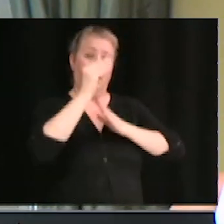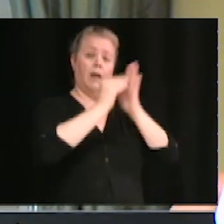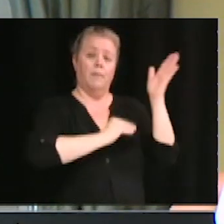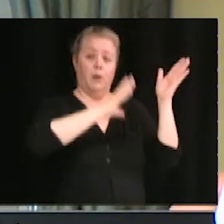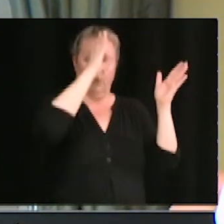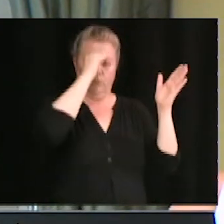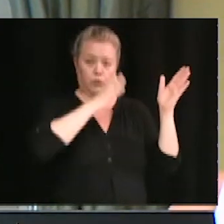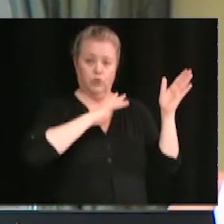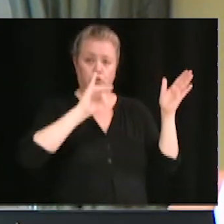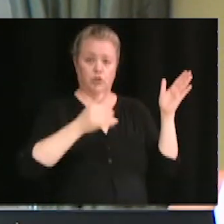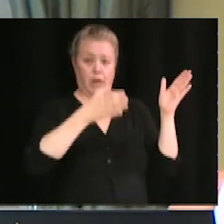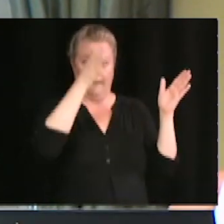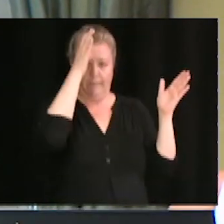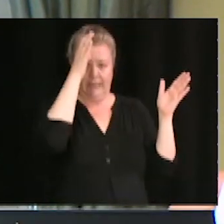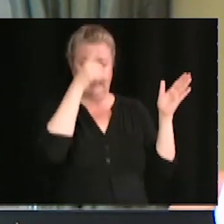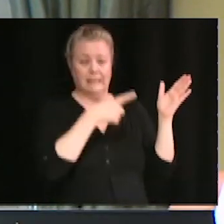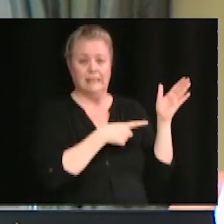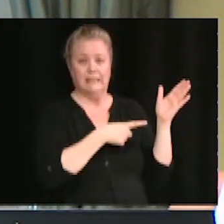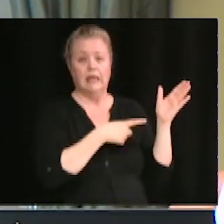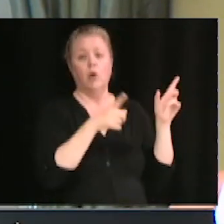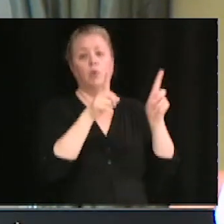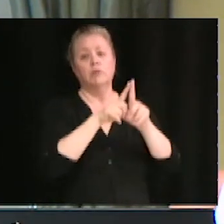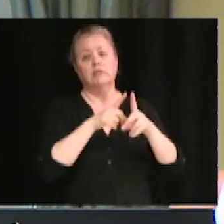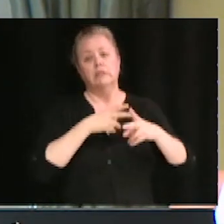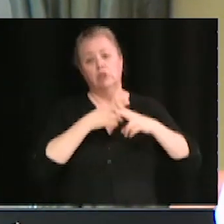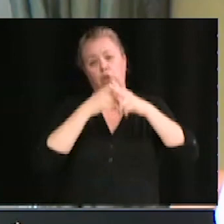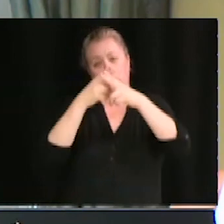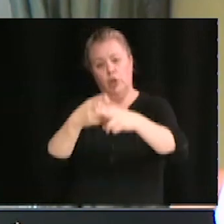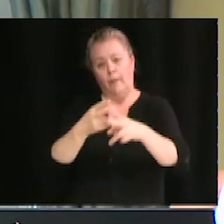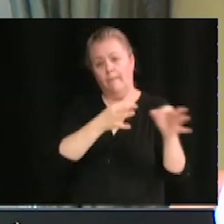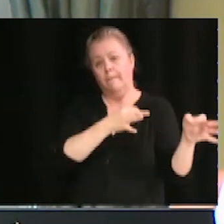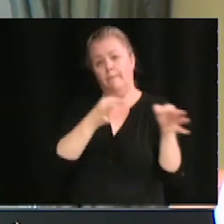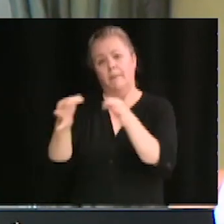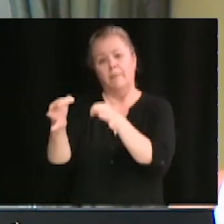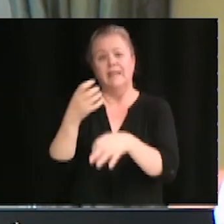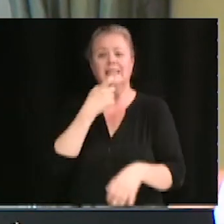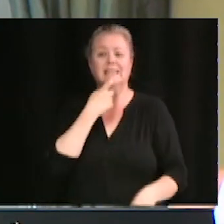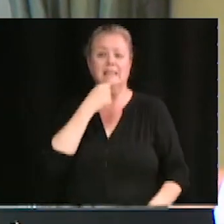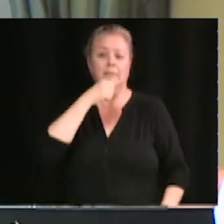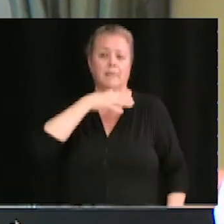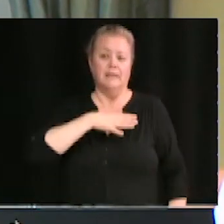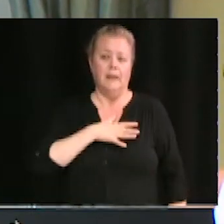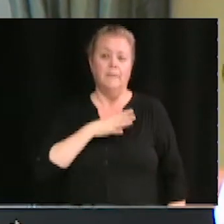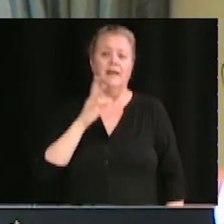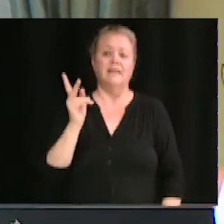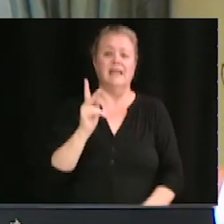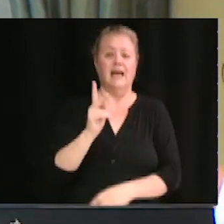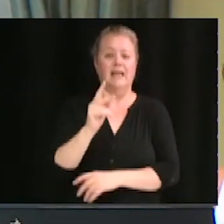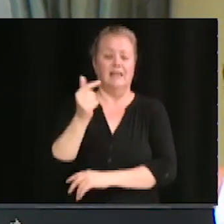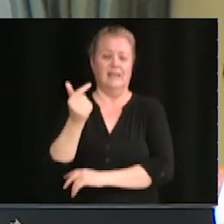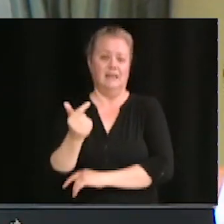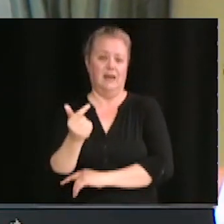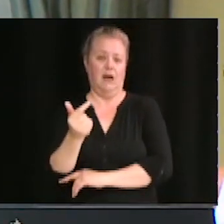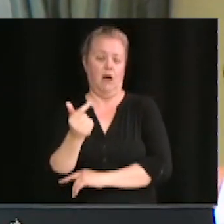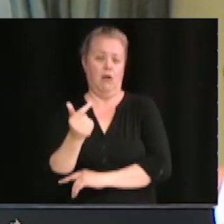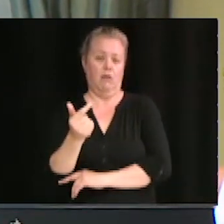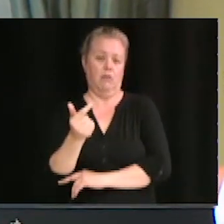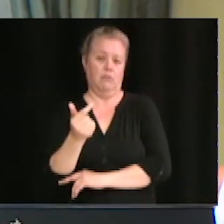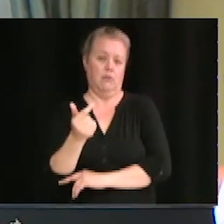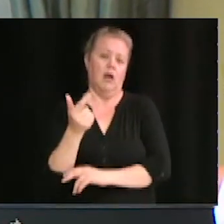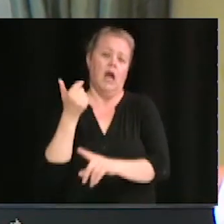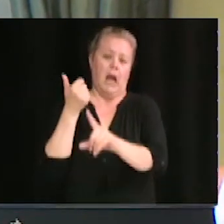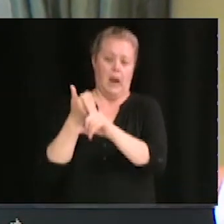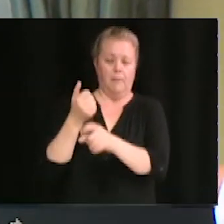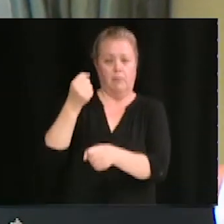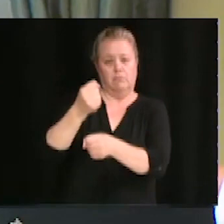procéder à la nomination sur une base permanente de Mme Karine Guérard au poste cadre de directrice au sein du service